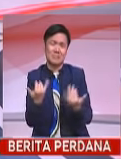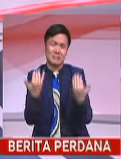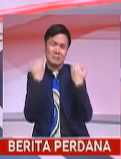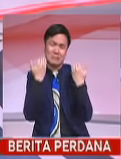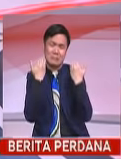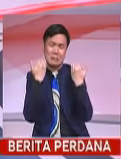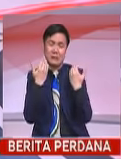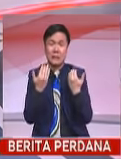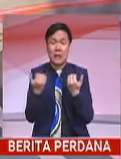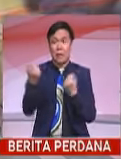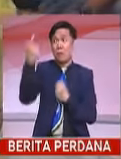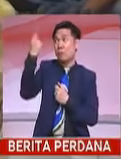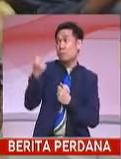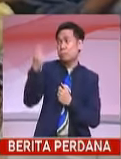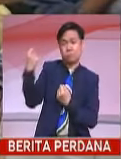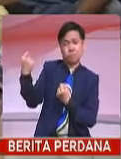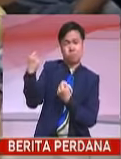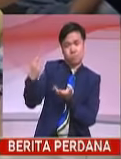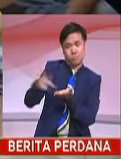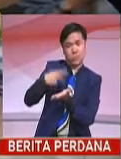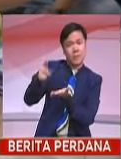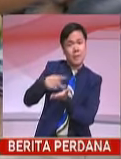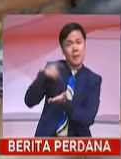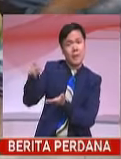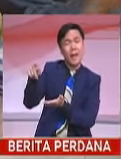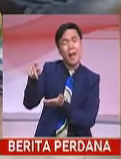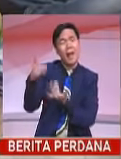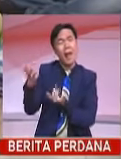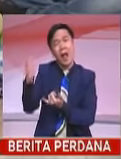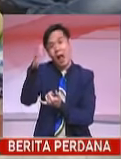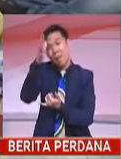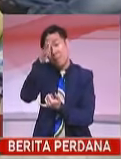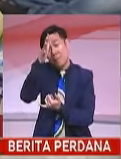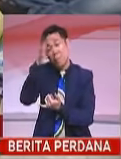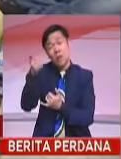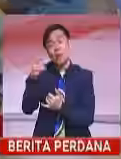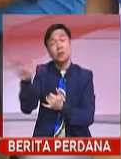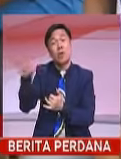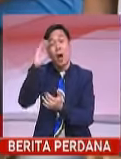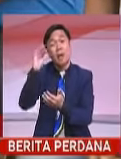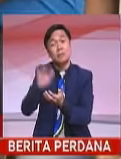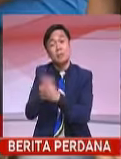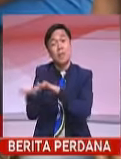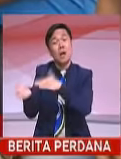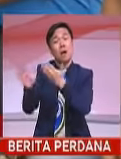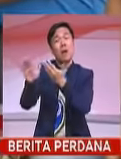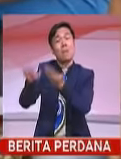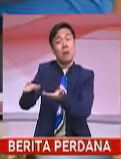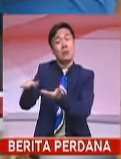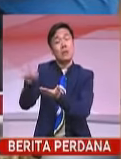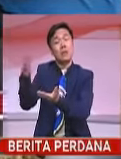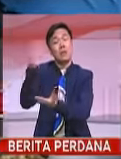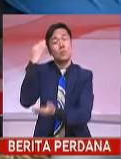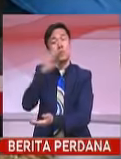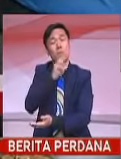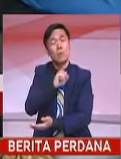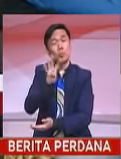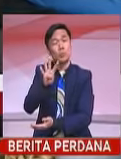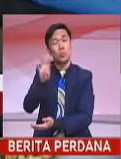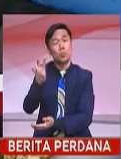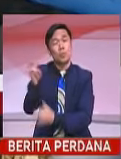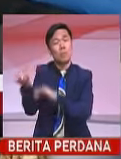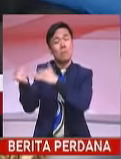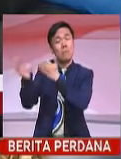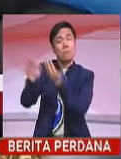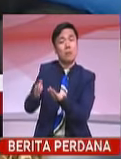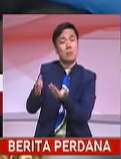faedah pencen penakat Pertubuhan Keselamatan Sosial Perkeso arwah suaminya, Zainul Abidin Ibrahim, 47 tahun,